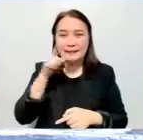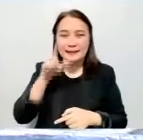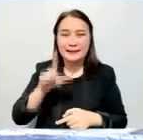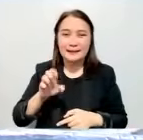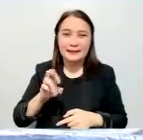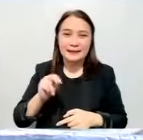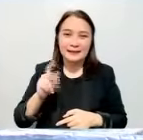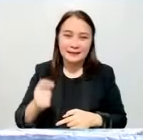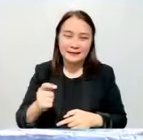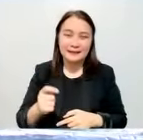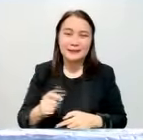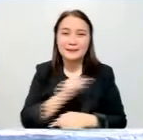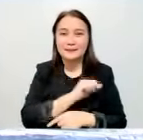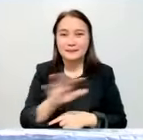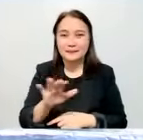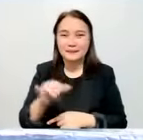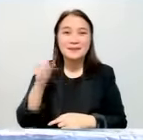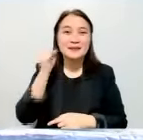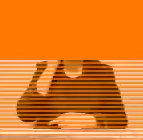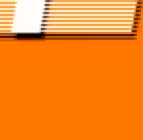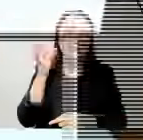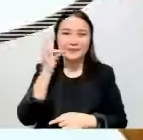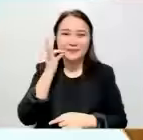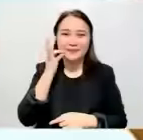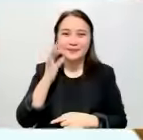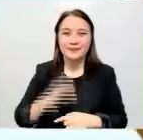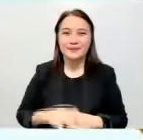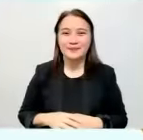ang balitang yan, si Shaila Francisco.